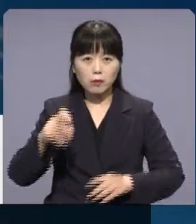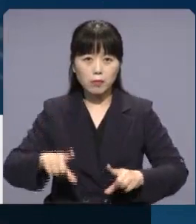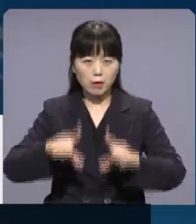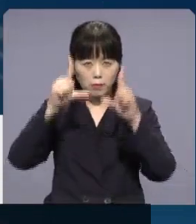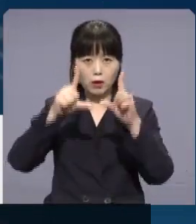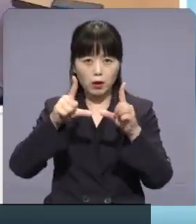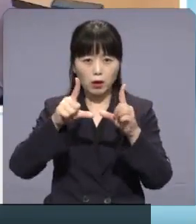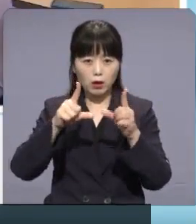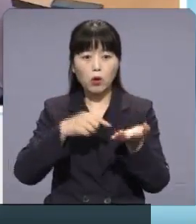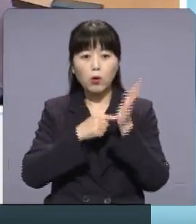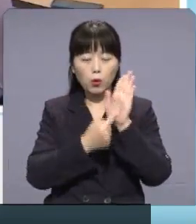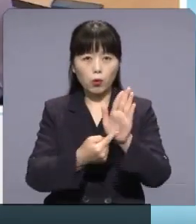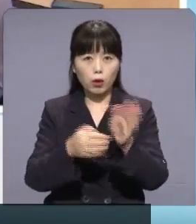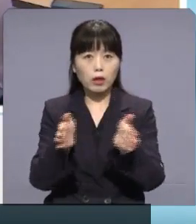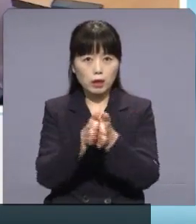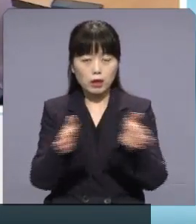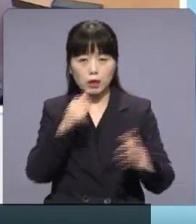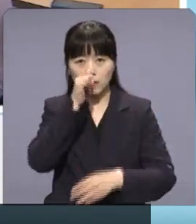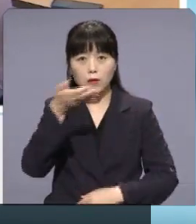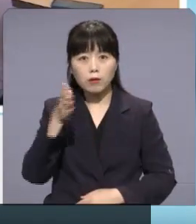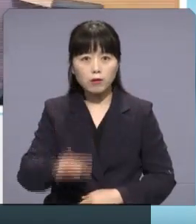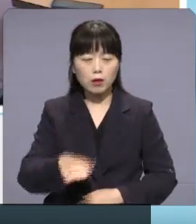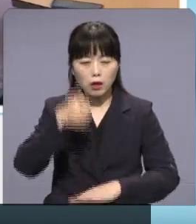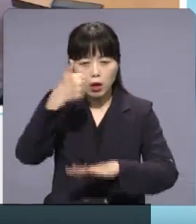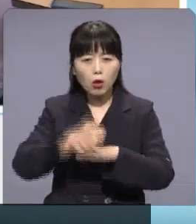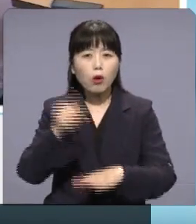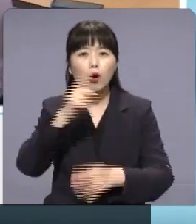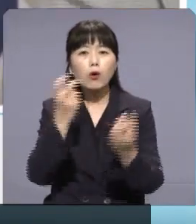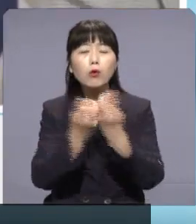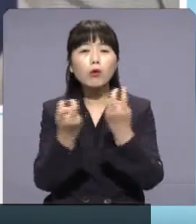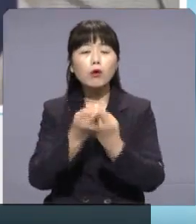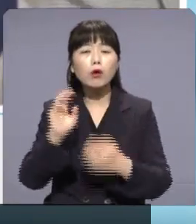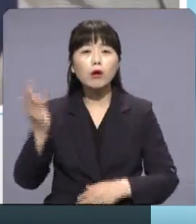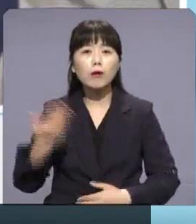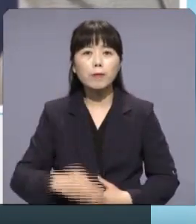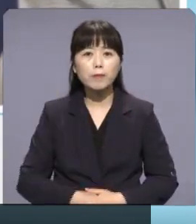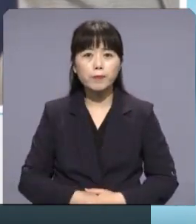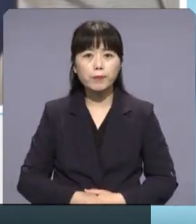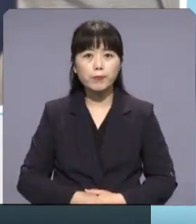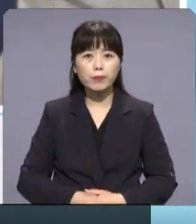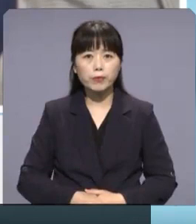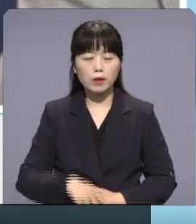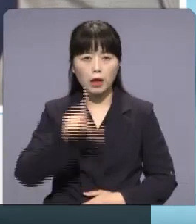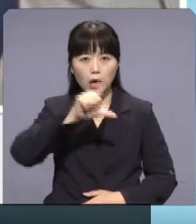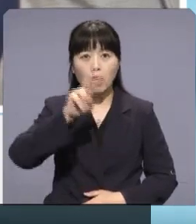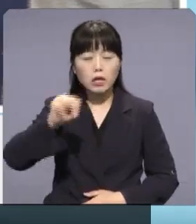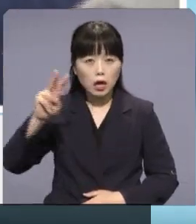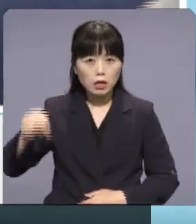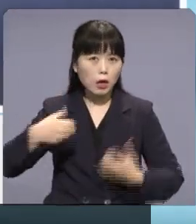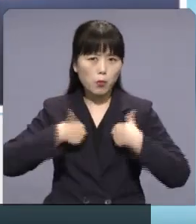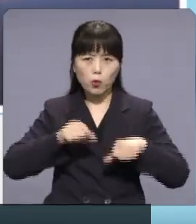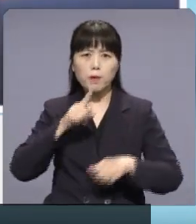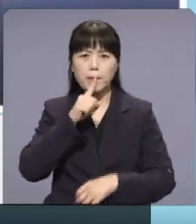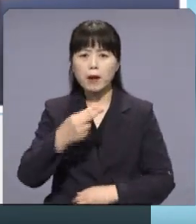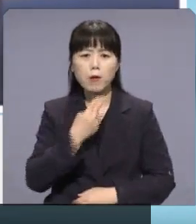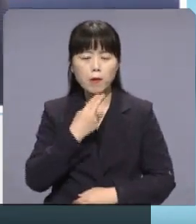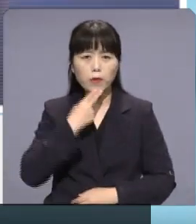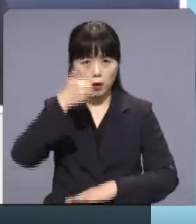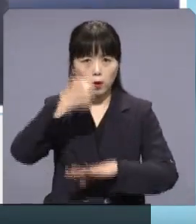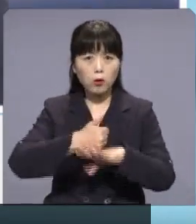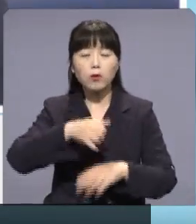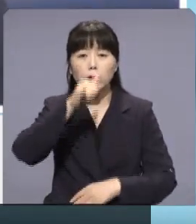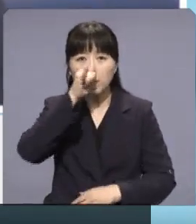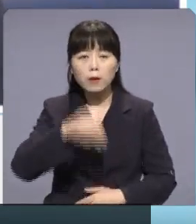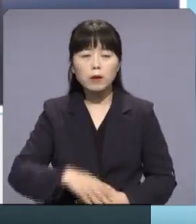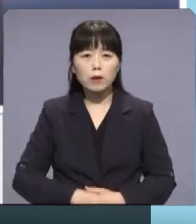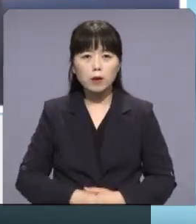6월쯤부터 공개가 되기 시작했는데요. 나중에 결과는 어땠습니까? NL 포기 발언 없다고 결론이 내려졌잖아요.